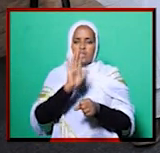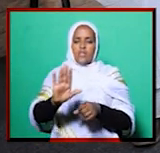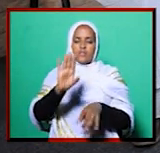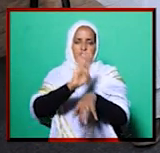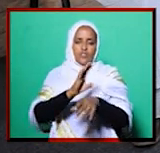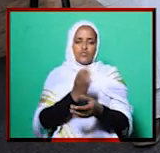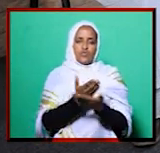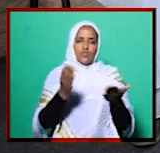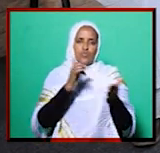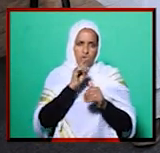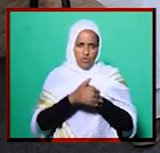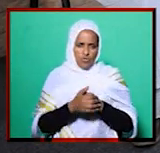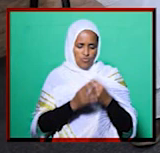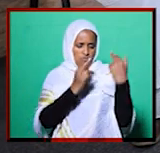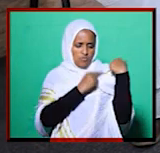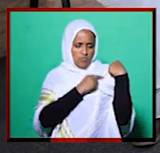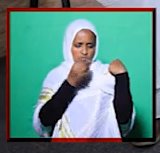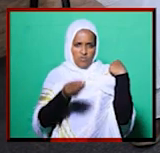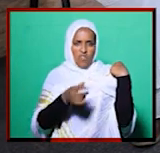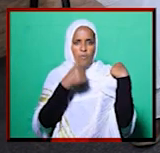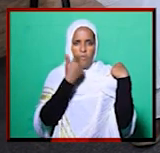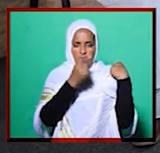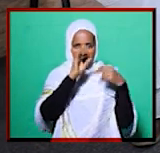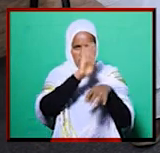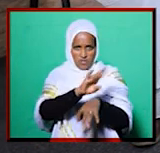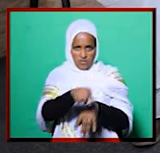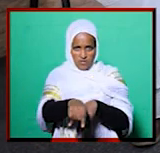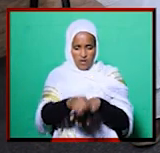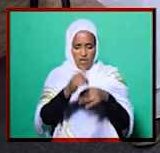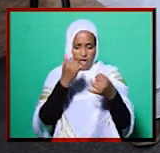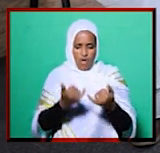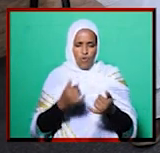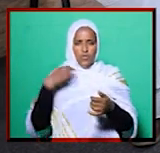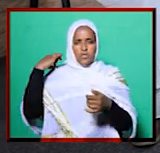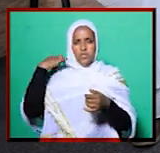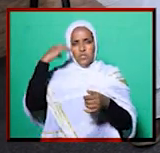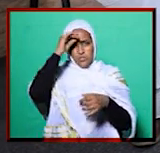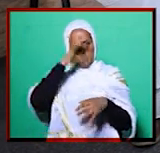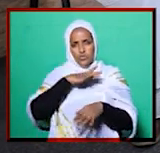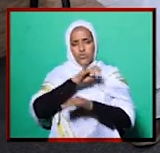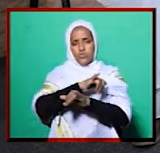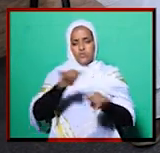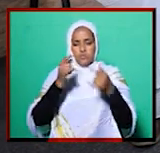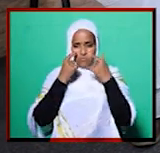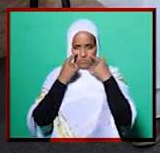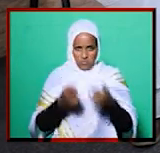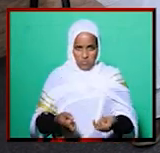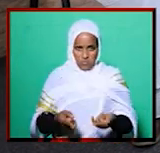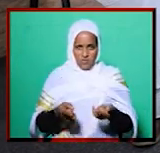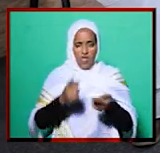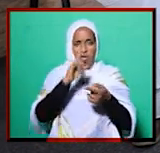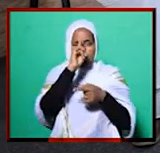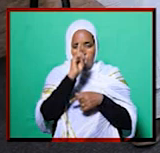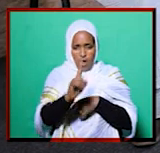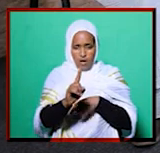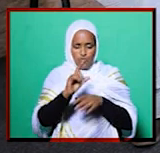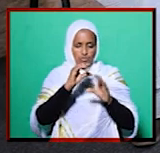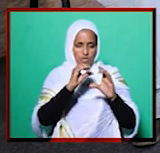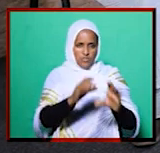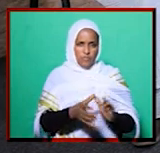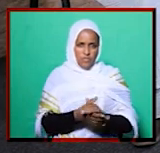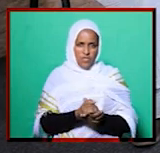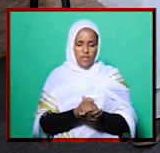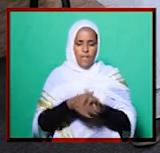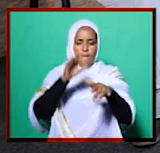መጥፎ መስራትም የናት ቤተክርስቲያን ጉዳይ ነው የሾመችው ቤተክርስቲያን ናት ያ አሁን እንደግለሰብ ነው የሚታየው እንደግለሰብ ነው